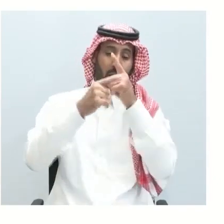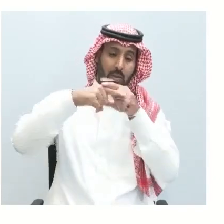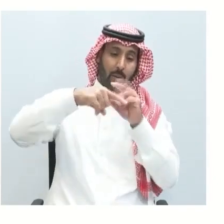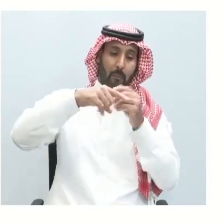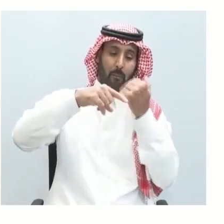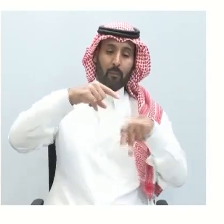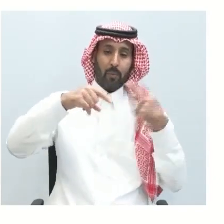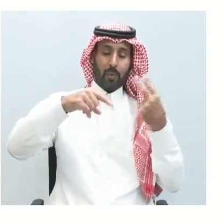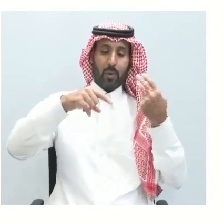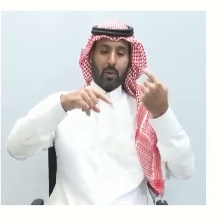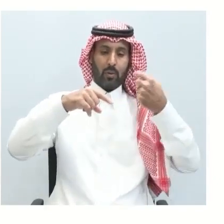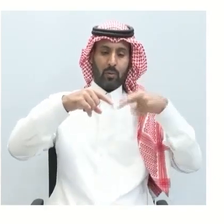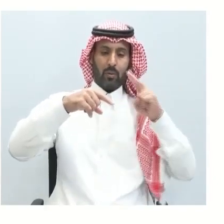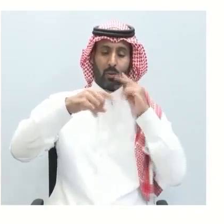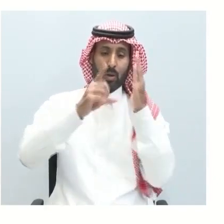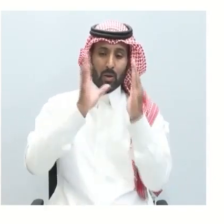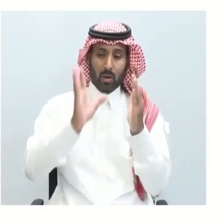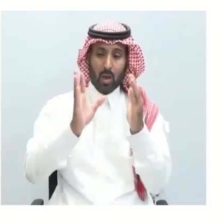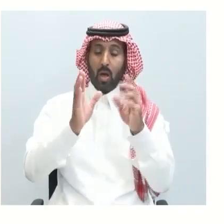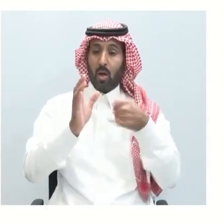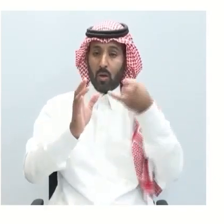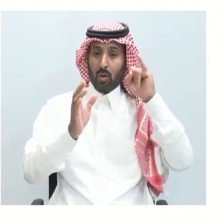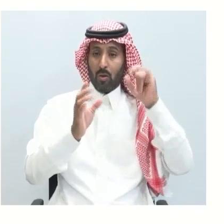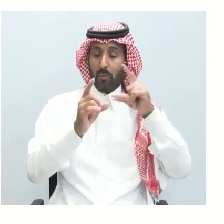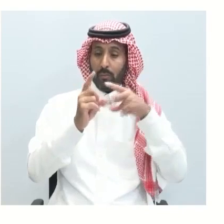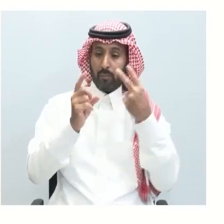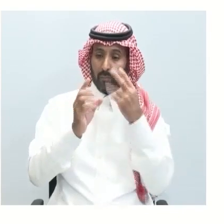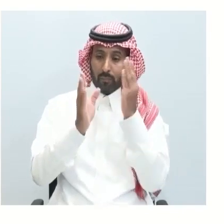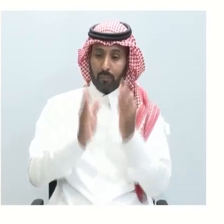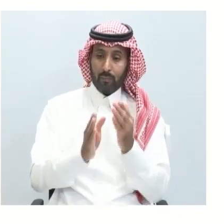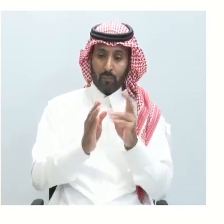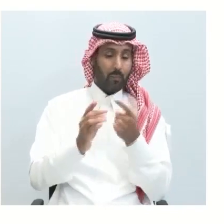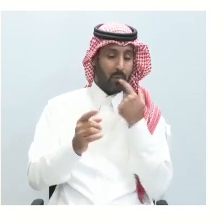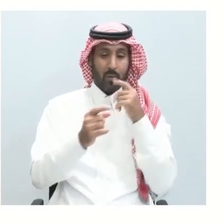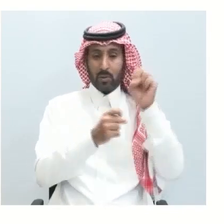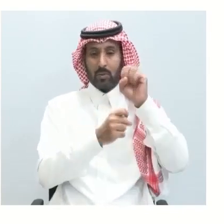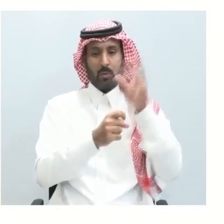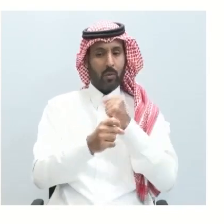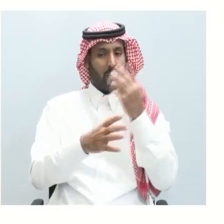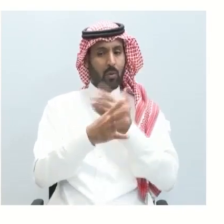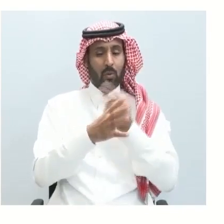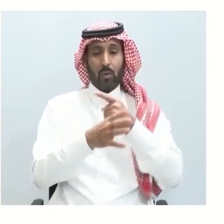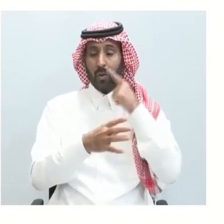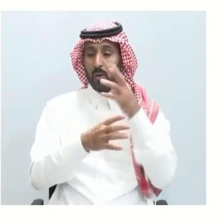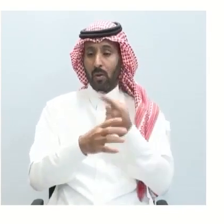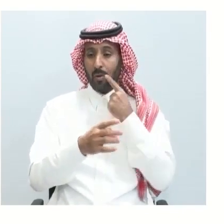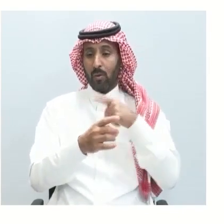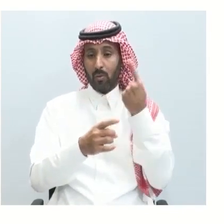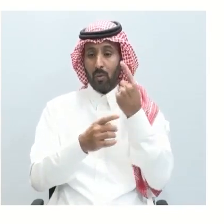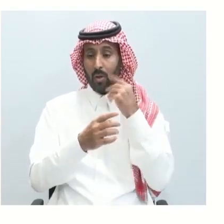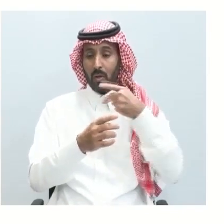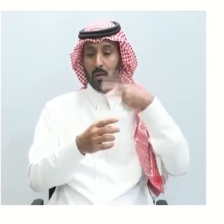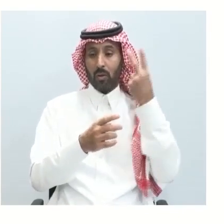المتفاعله لم نرفعها لاسس لماذا لم نرفعها لاسس لان هنا القيمه هي واحد الاثنان